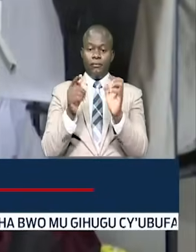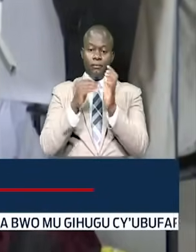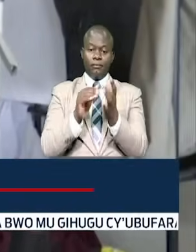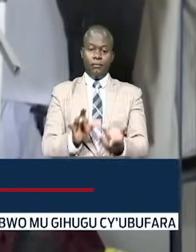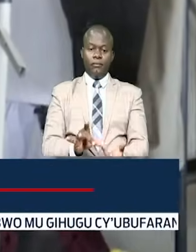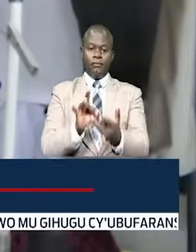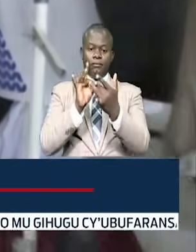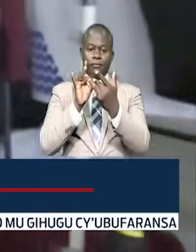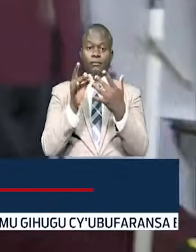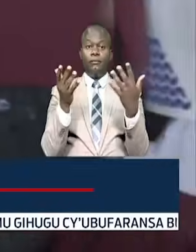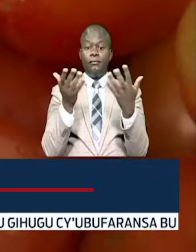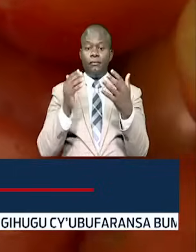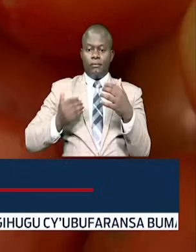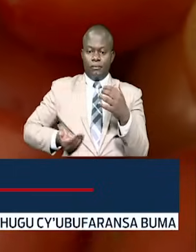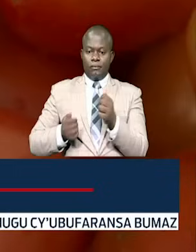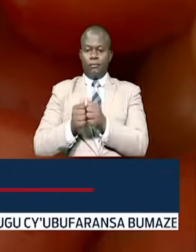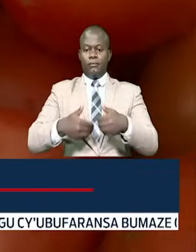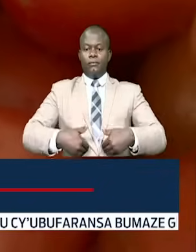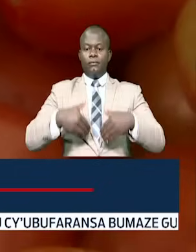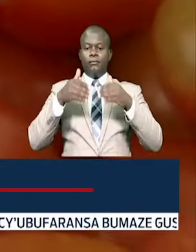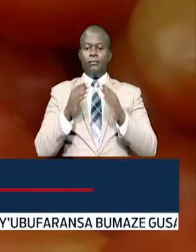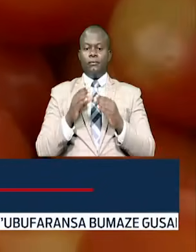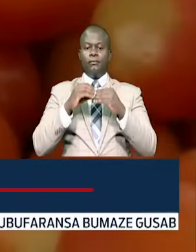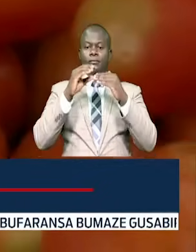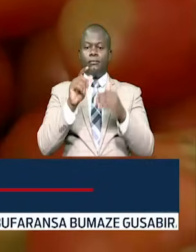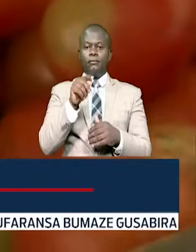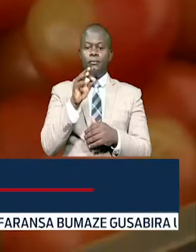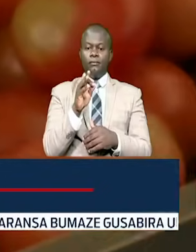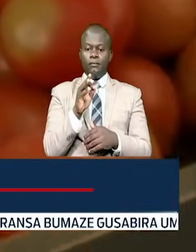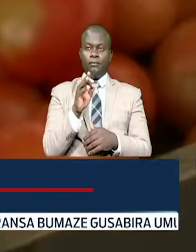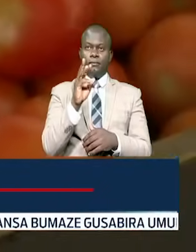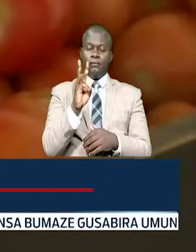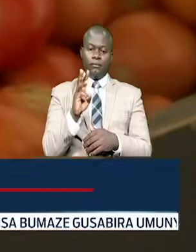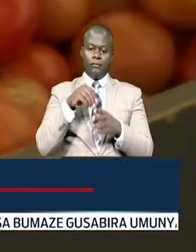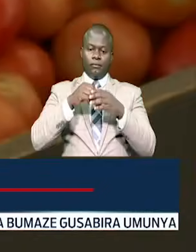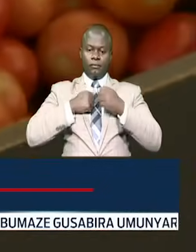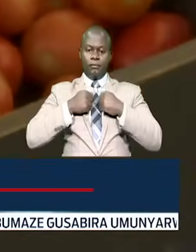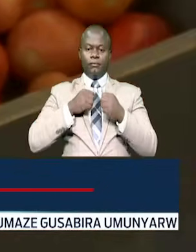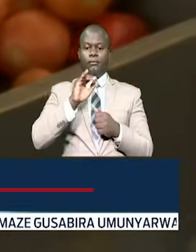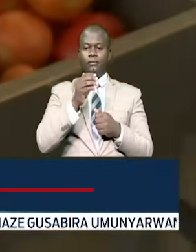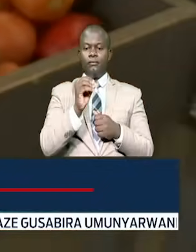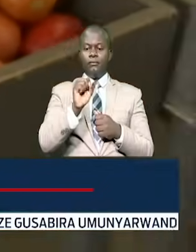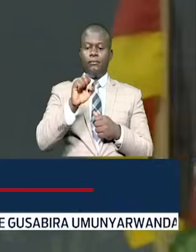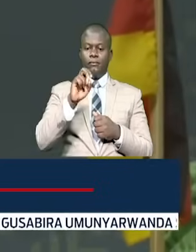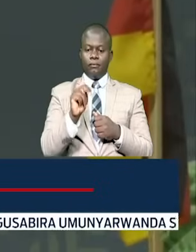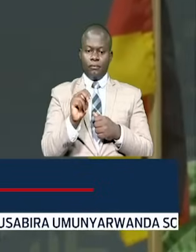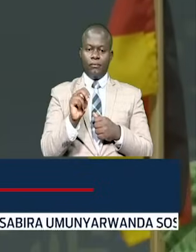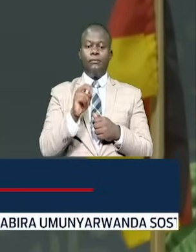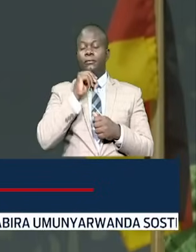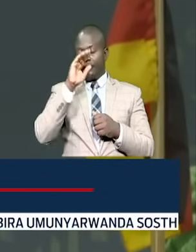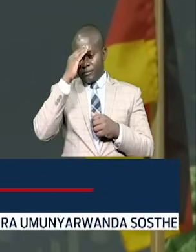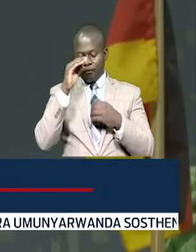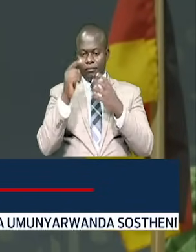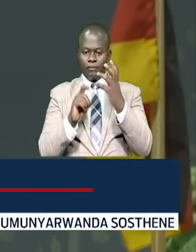umwihariko ukaba ku bagore n'urubyiruko. Umuyobozi wa KFW mu Rwanda Jochen Salet avuga ko adashidikanya ko